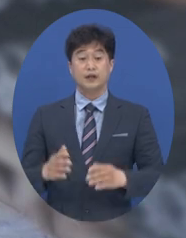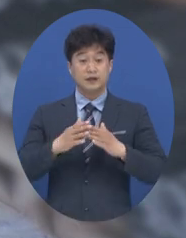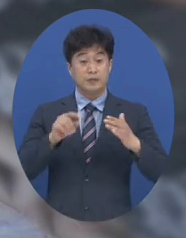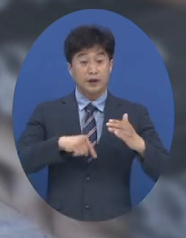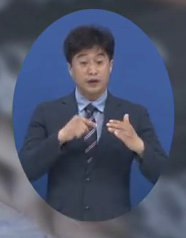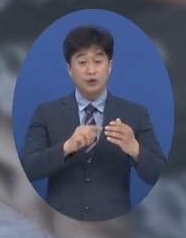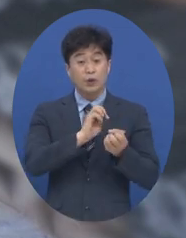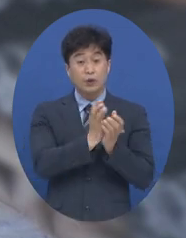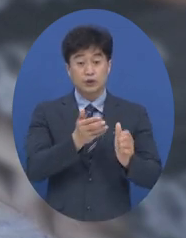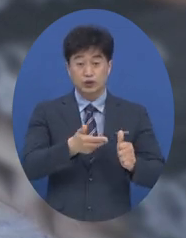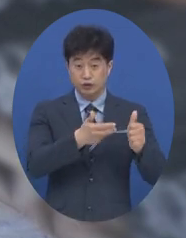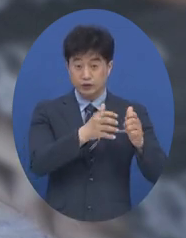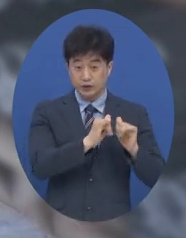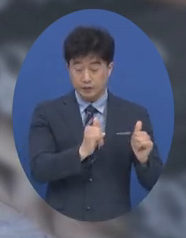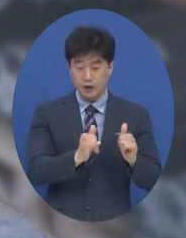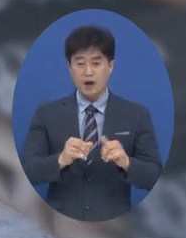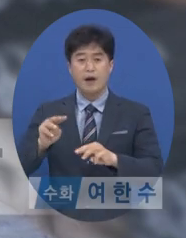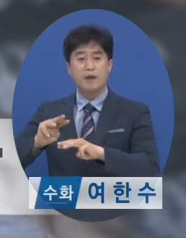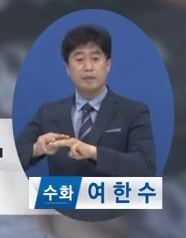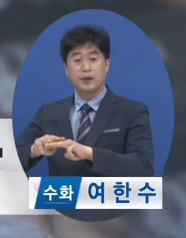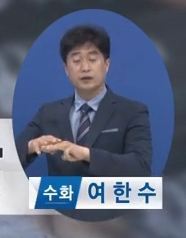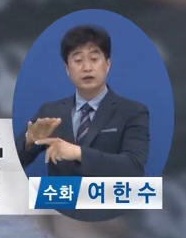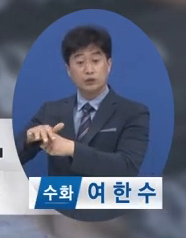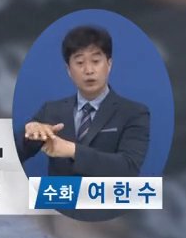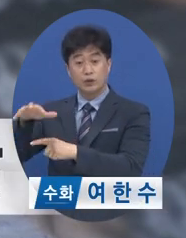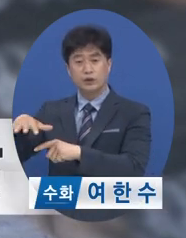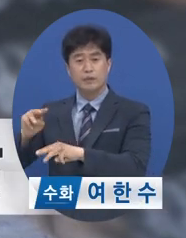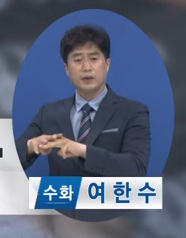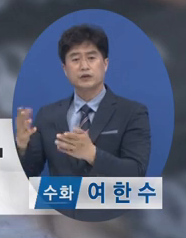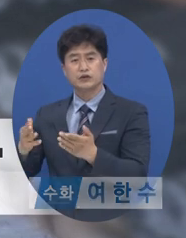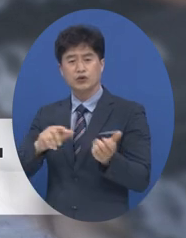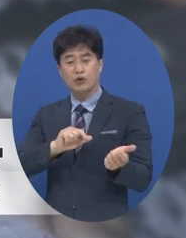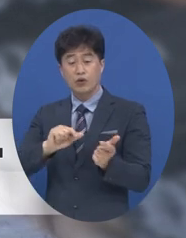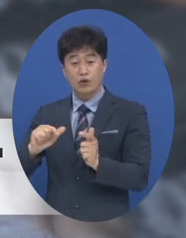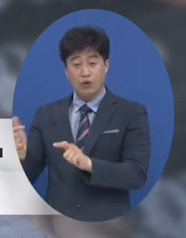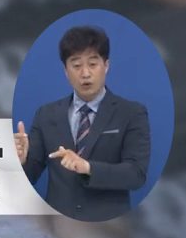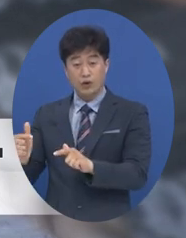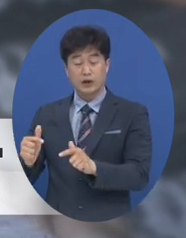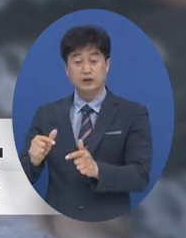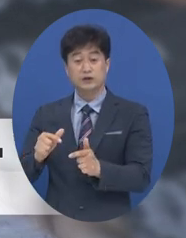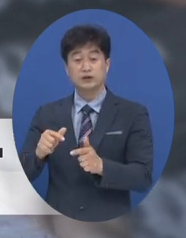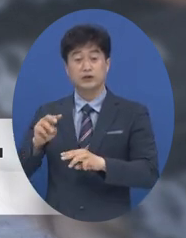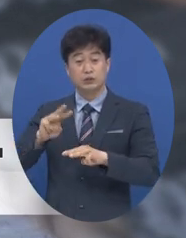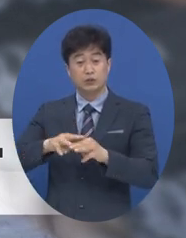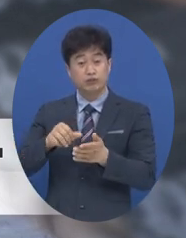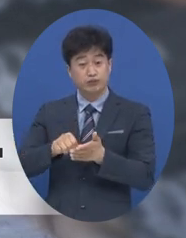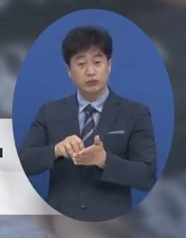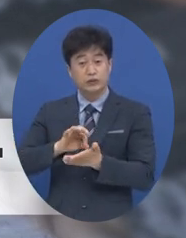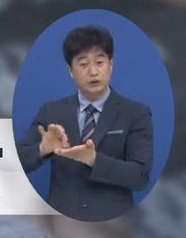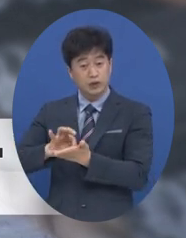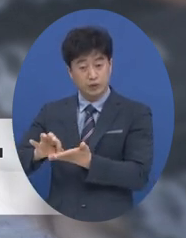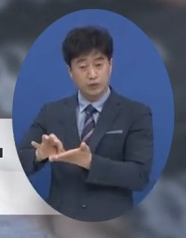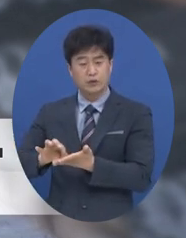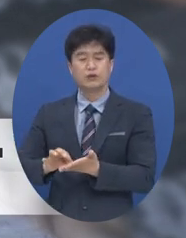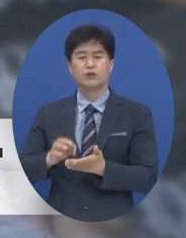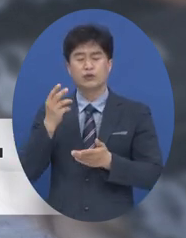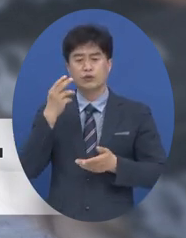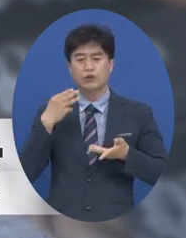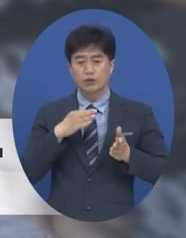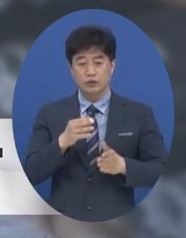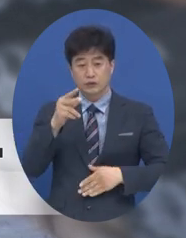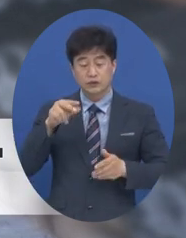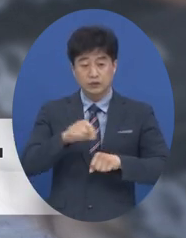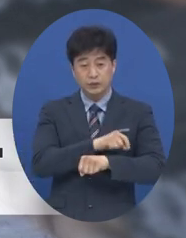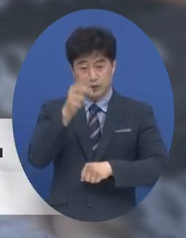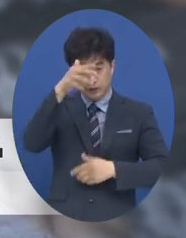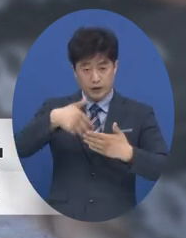집에서 꽃 키우는 분들이나 농번기 농촌에서 농자재 이것저것 많이들 쓰실 텐데요. 경기도 특별사법경찰단이